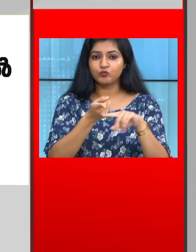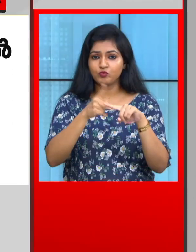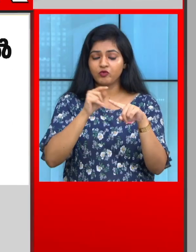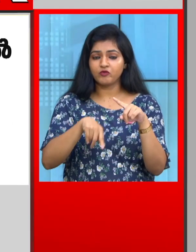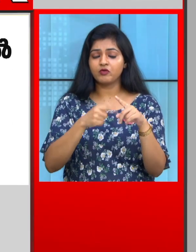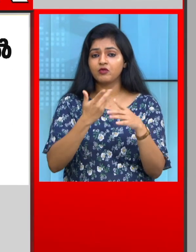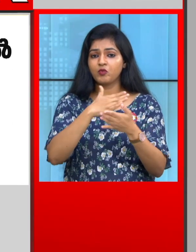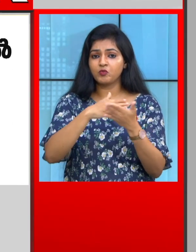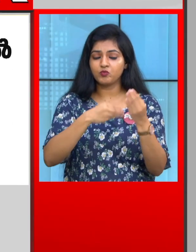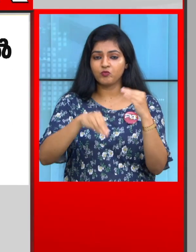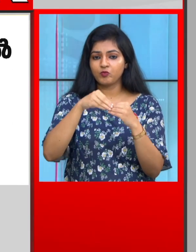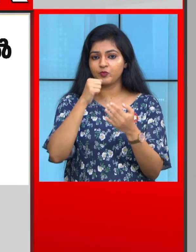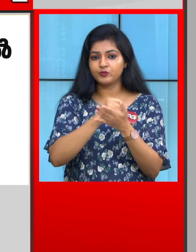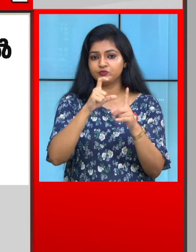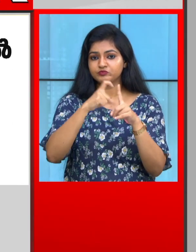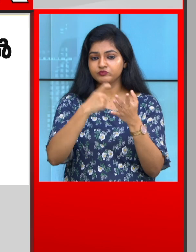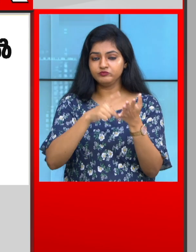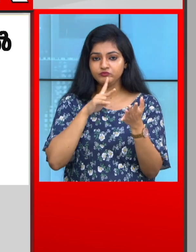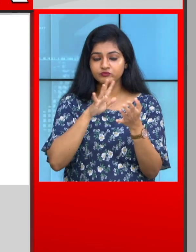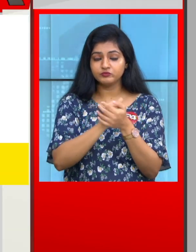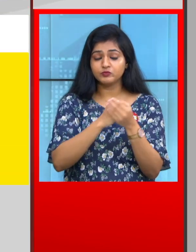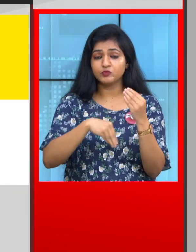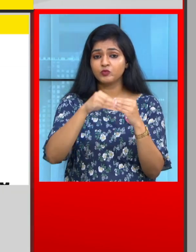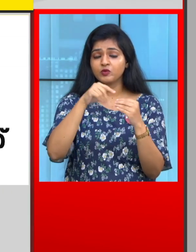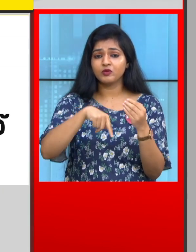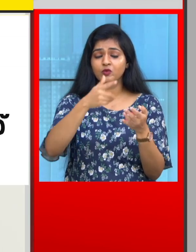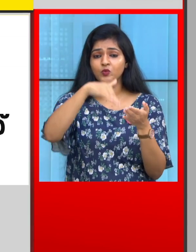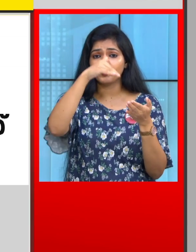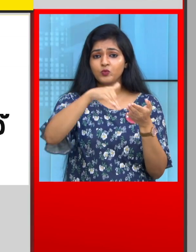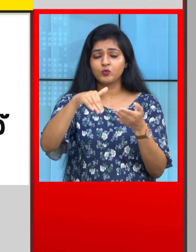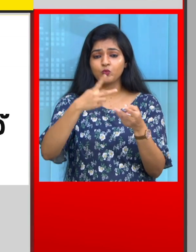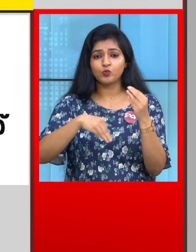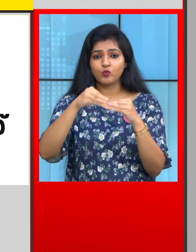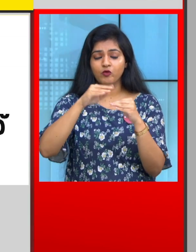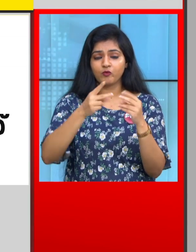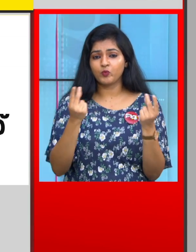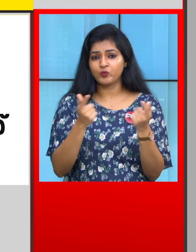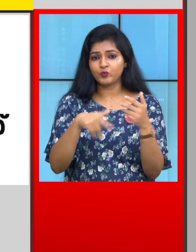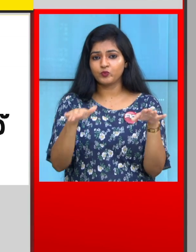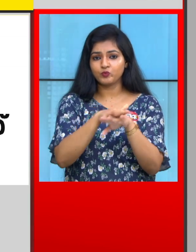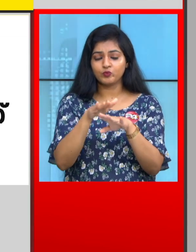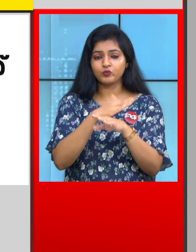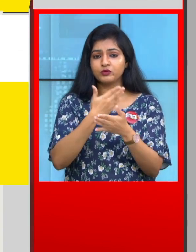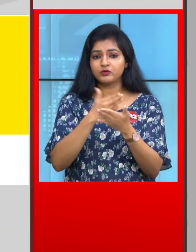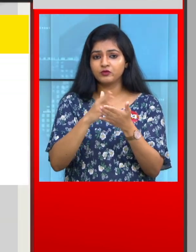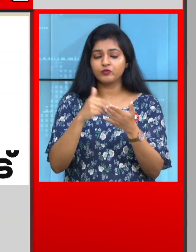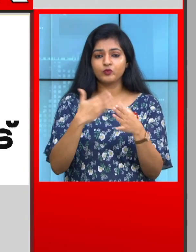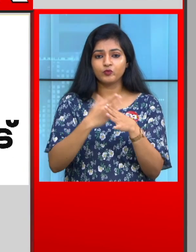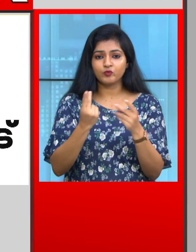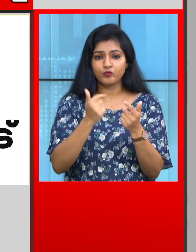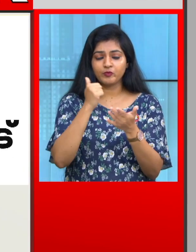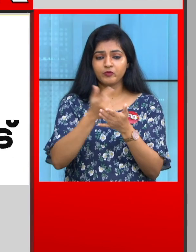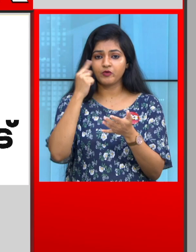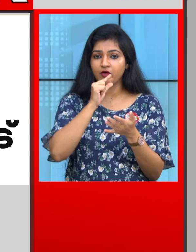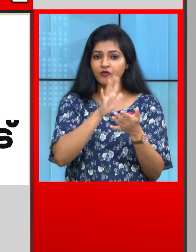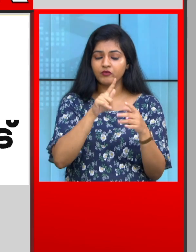ഡോക്ടർമാർ നിർദ്ദേശിച്ചിട്ടുള്ളത്. കാര്യമായിട്ടുള്ള പരാതികൾ, ഇവിടുത്തെ ഈ കുഴികൾ അടിയന്തരമായി അടയ്ക്കണമെന്നുള്ള ആവശ്യം ഉയർന്നതിനിടയിലാണ് ഇത്തരത്തിലുള്ള ഒരു ദൗർഭാഗ്യകരമായ സംഭവം